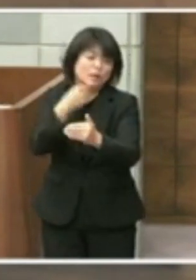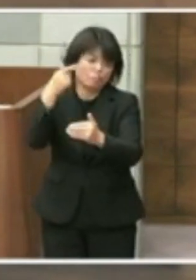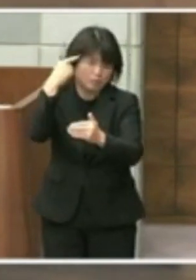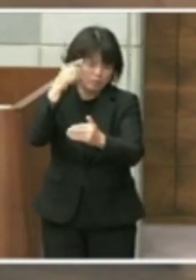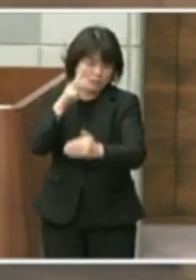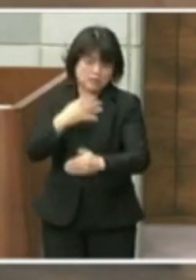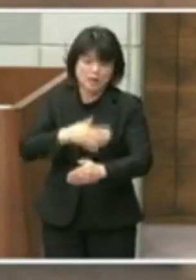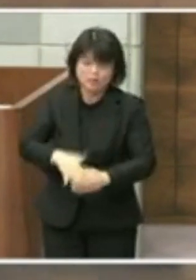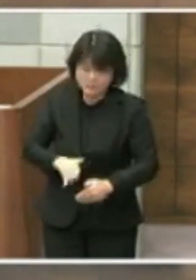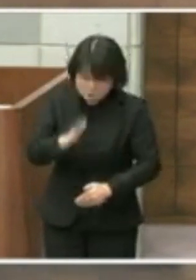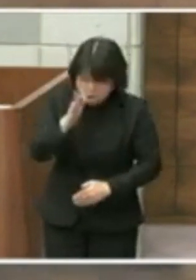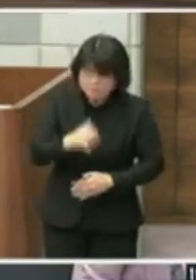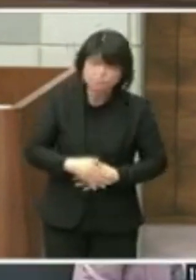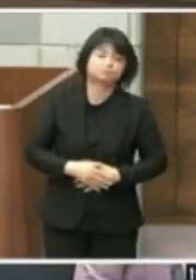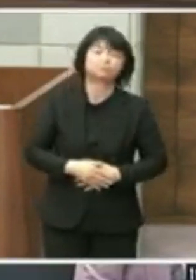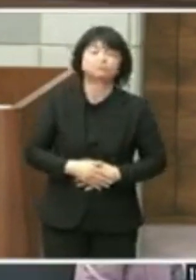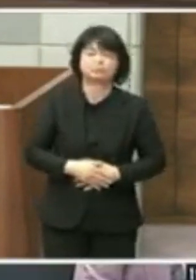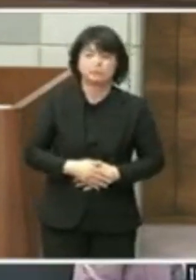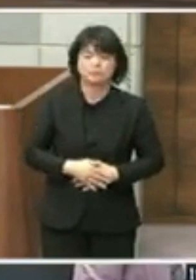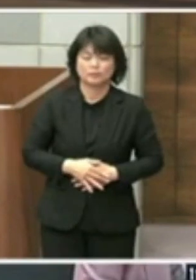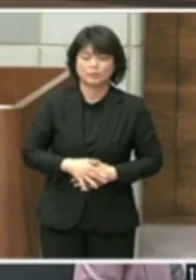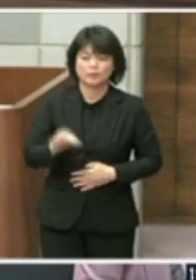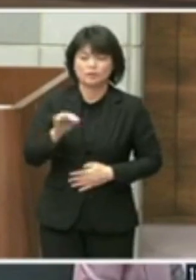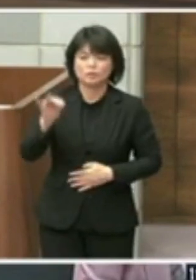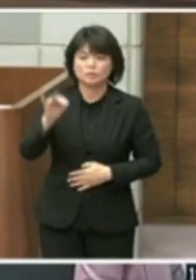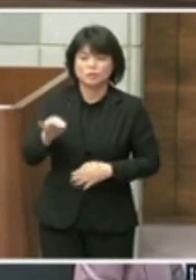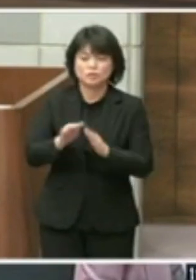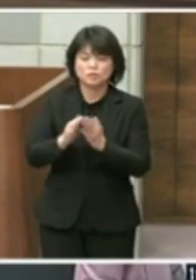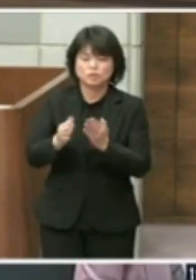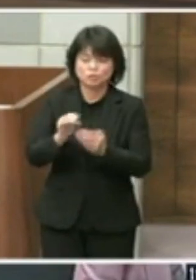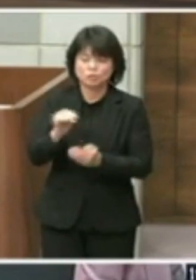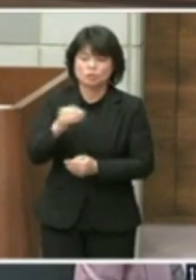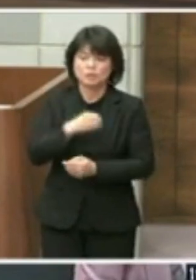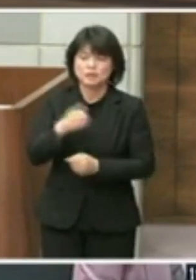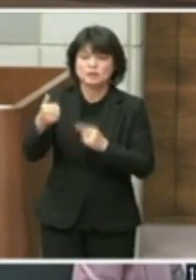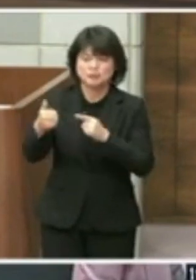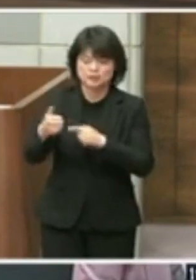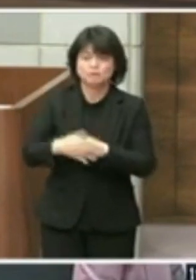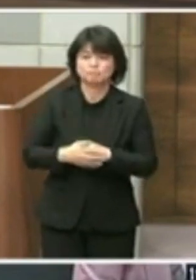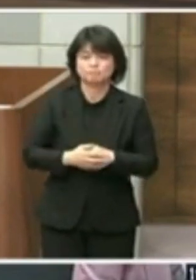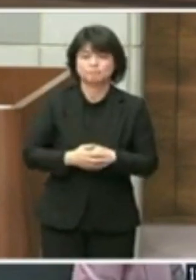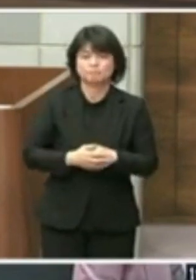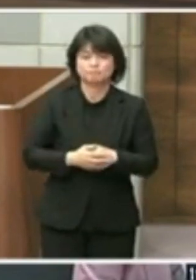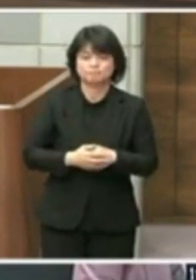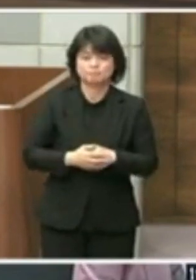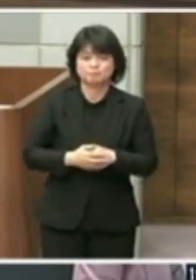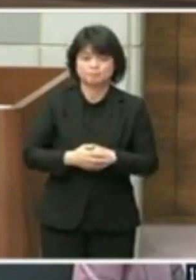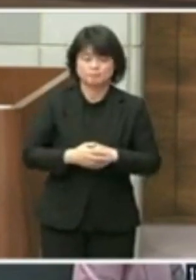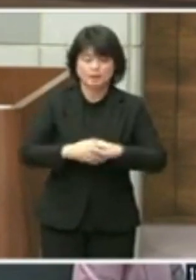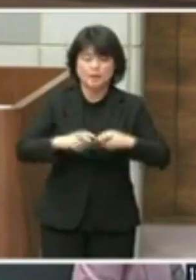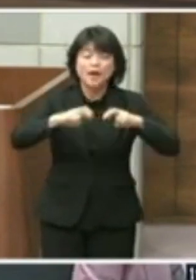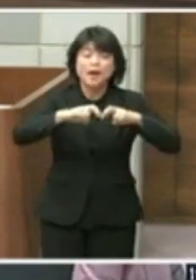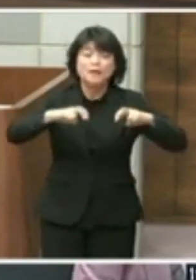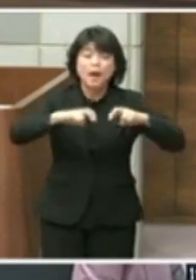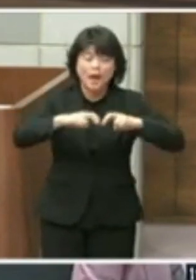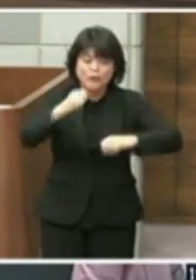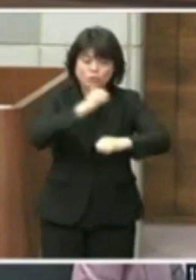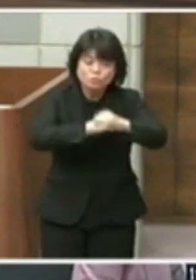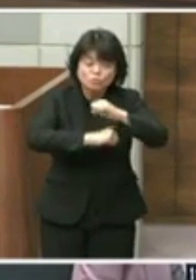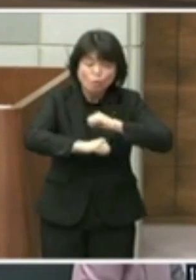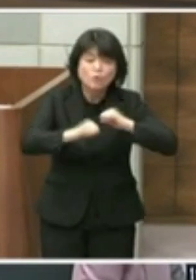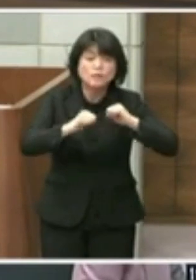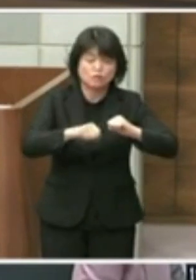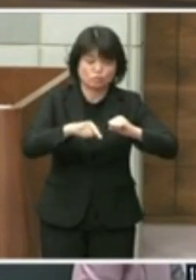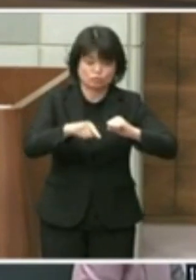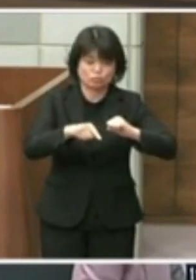ただきます。お願いします。 辻元議員。 でもう一つ、最後、開発行為になります、この